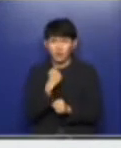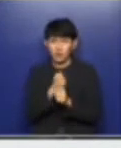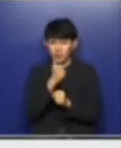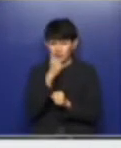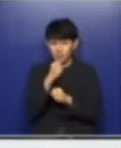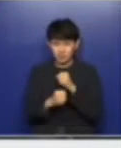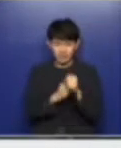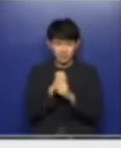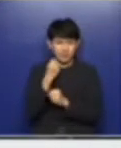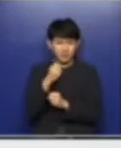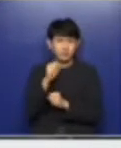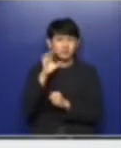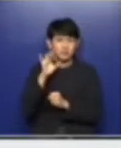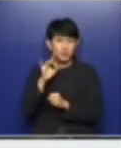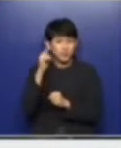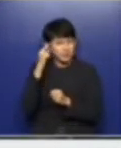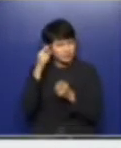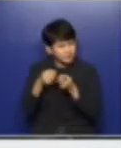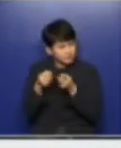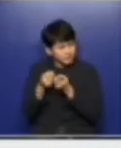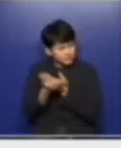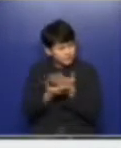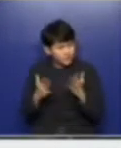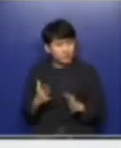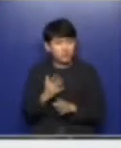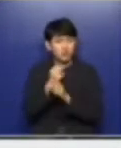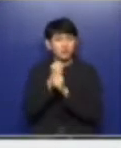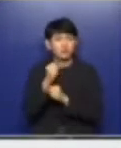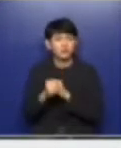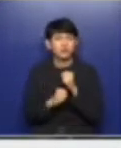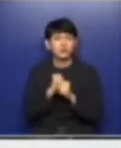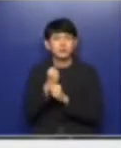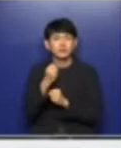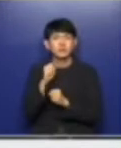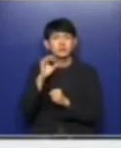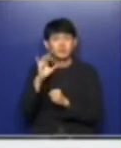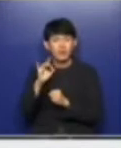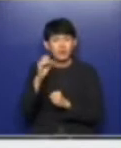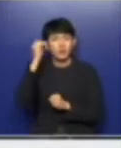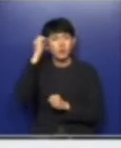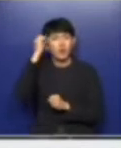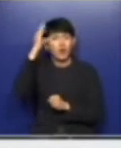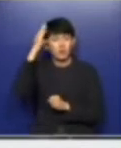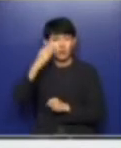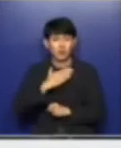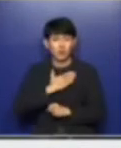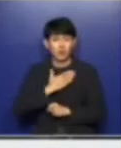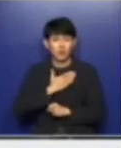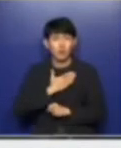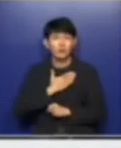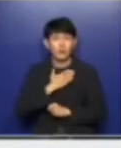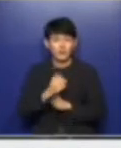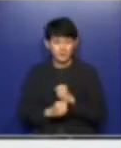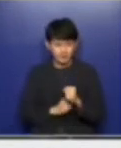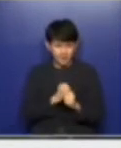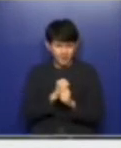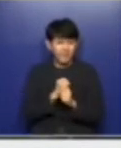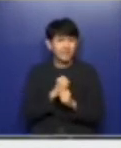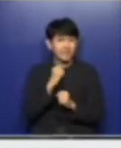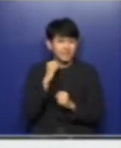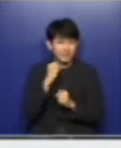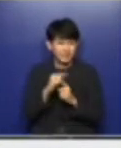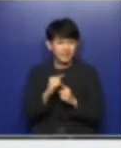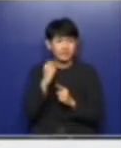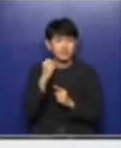18ปีแล้วเรามาตกผลึกว่า18ปีที่ผ่านมาองค์ความรู้เรามีขนาดนี้แล้วปี19ปีนี้ปี